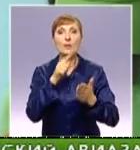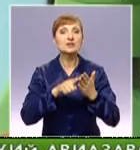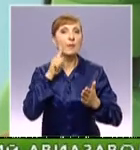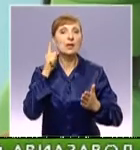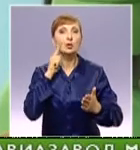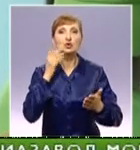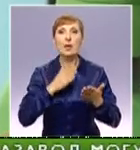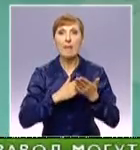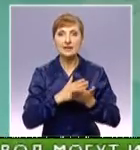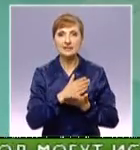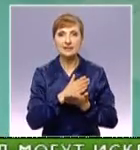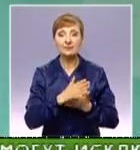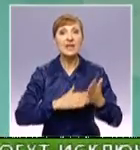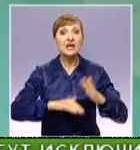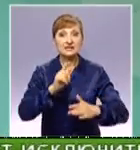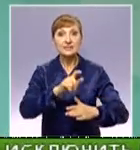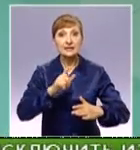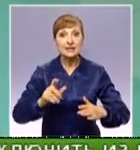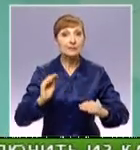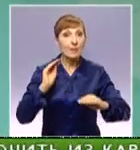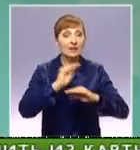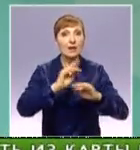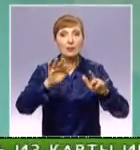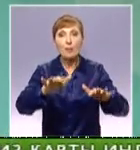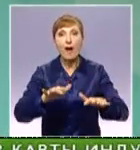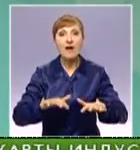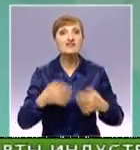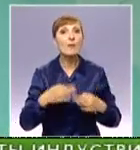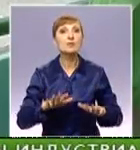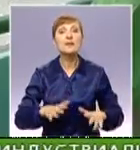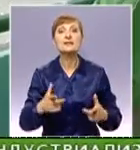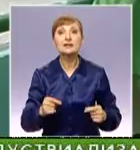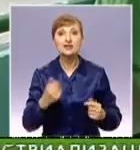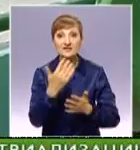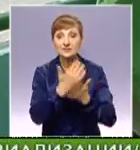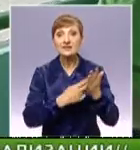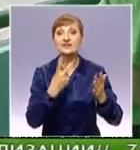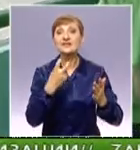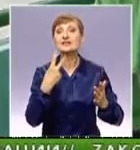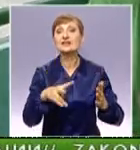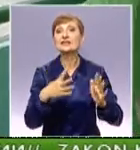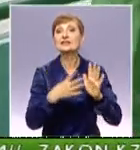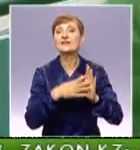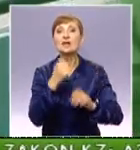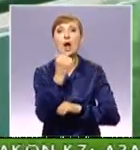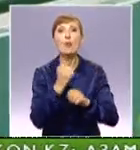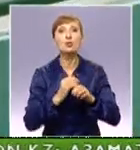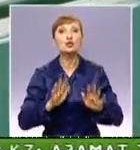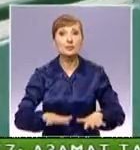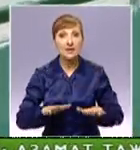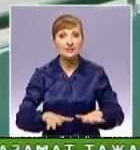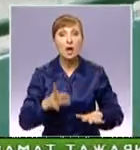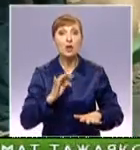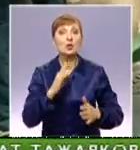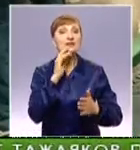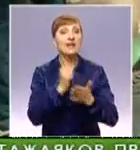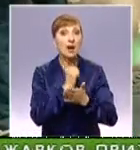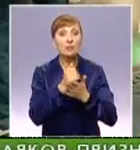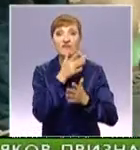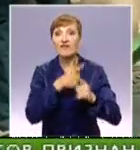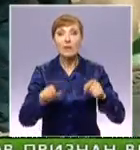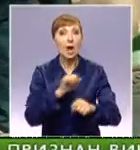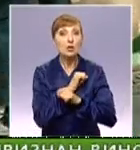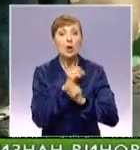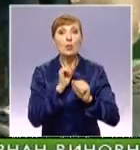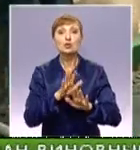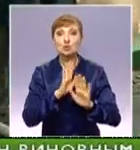молодежной политики. Специалисты пополняют базу вакансий. Сейчас в этом списке 229 рабочих мест. Однако заработать во время каникул можно